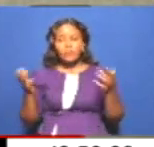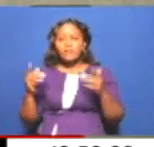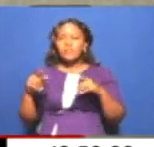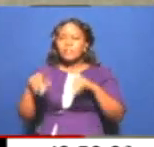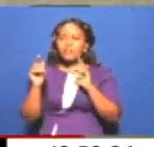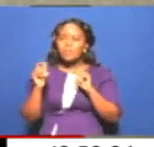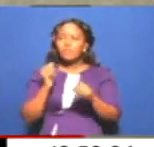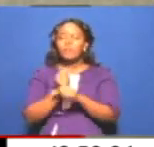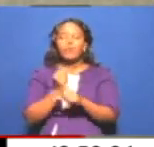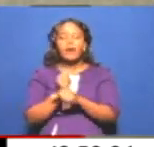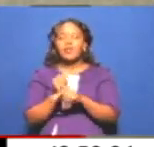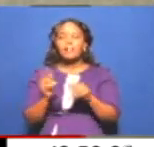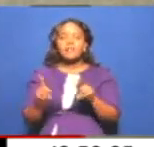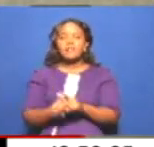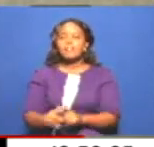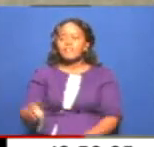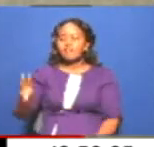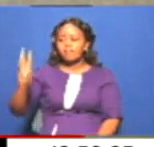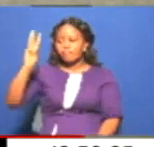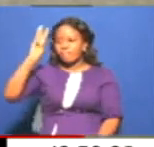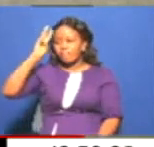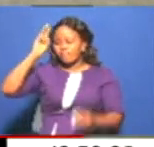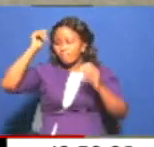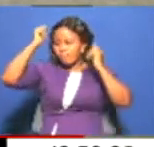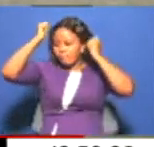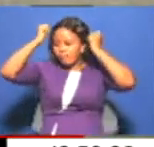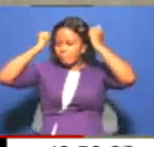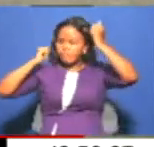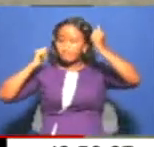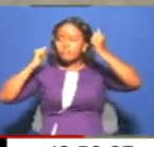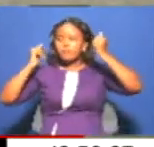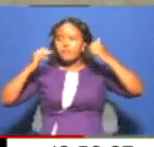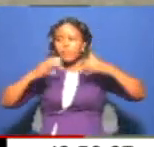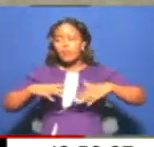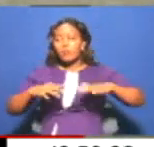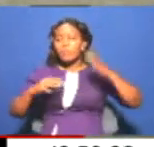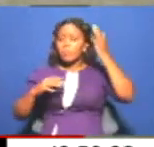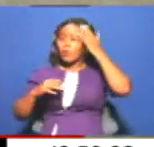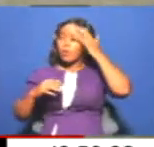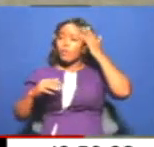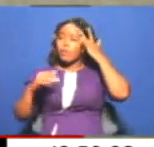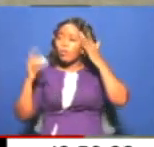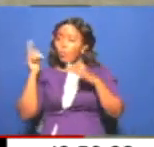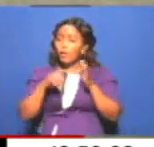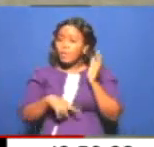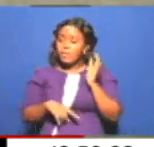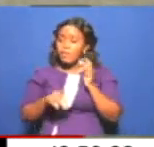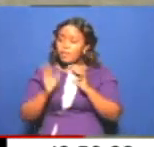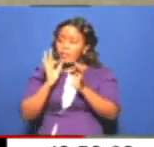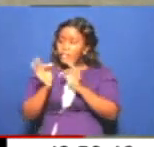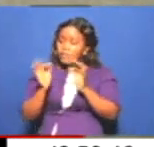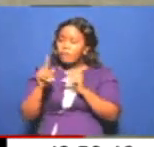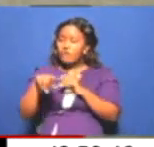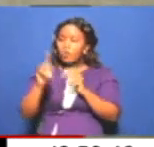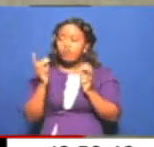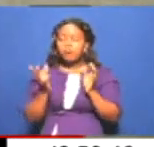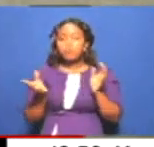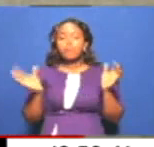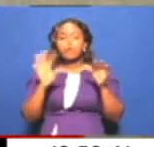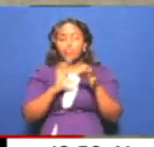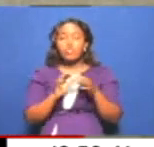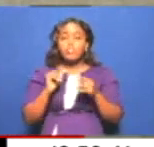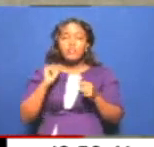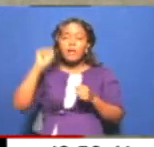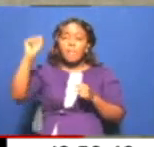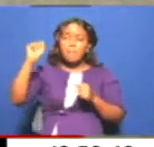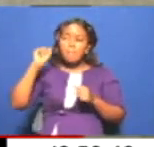jeshi. Kwa hivyo watu wanajua ya kwamba akiruka kutoka hii side nyingine akuje side hii nyingine sasa